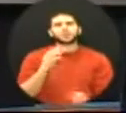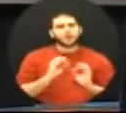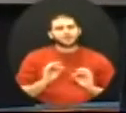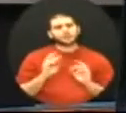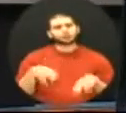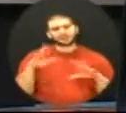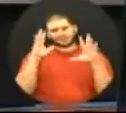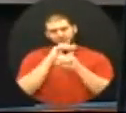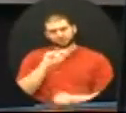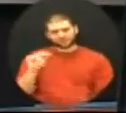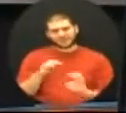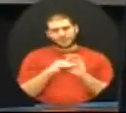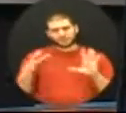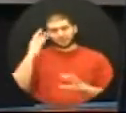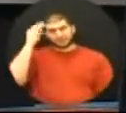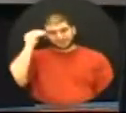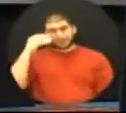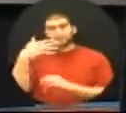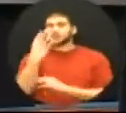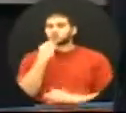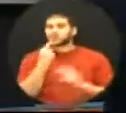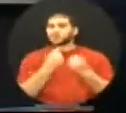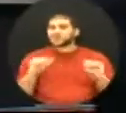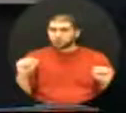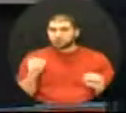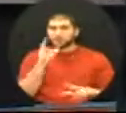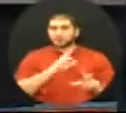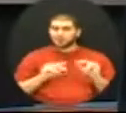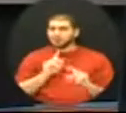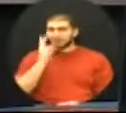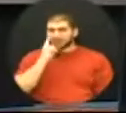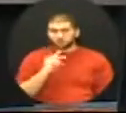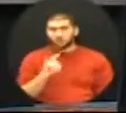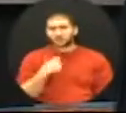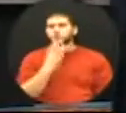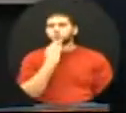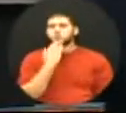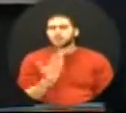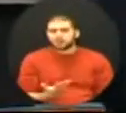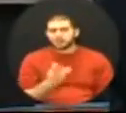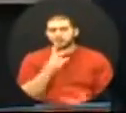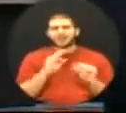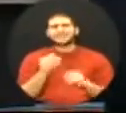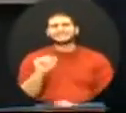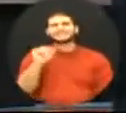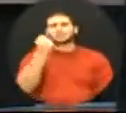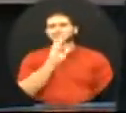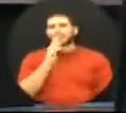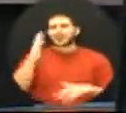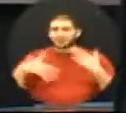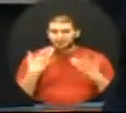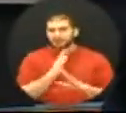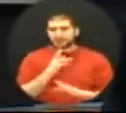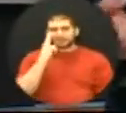מחזיקים באותה תפיסה שאומרת, היפרדות מהפלסטינים, מדינה יהודית ודמוקרטית, מדברים בלי להתבייש על כך שאנחנו יהודים, מדברים על ציונות בלי להתבלבל,